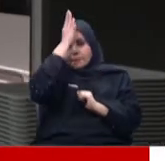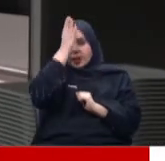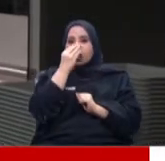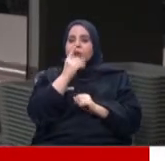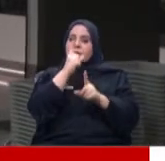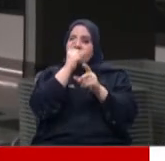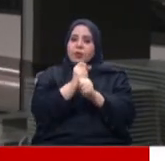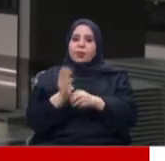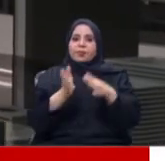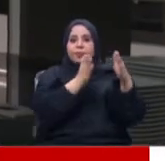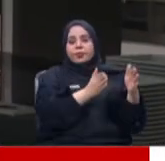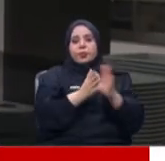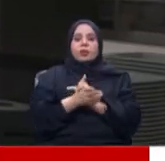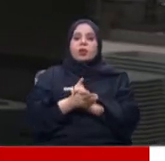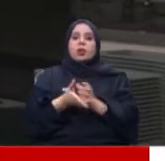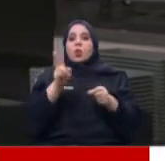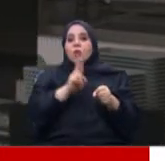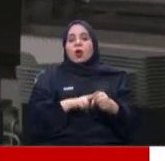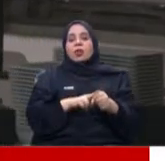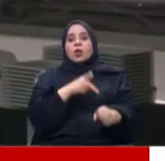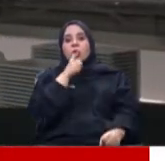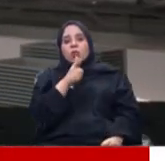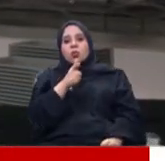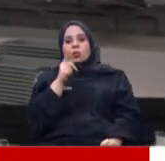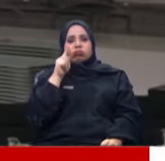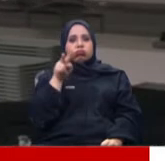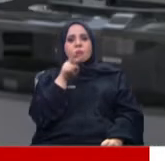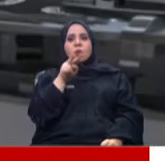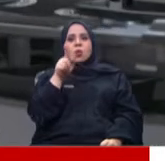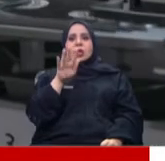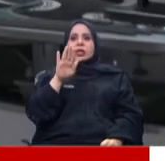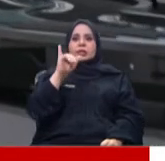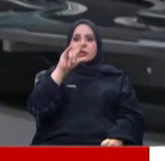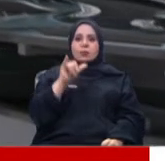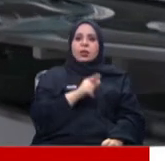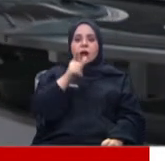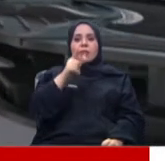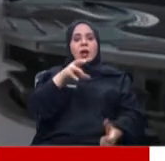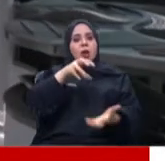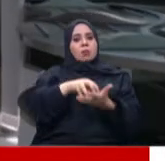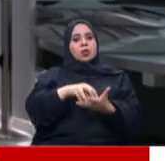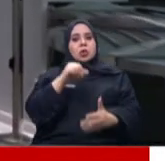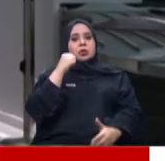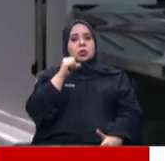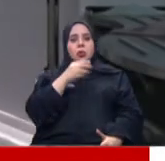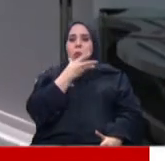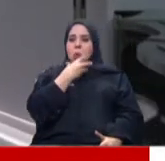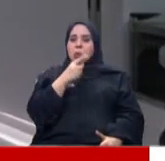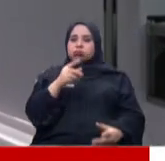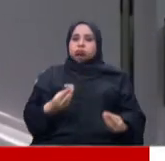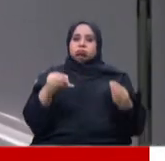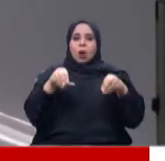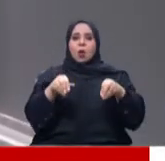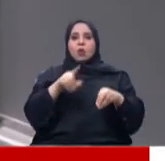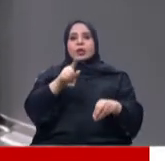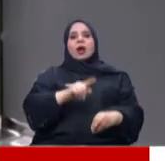جلالة الملك المفدى حفظه الله ورعاه. ولفت السيد سمير ناس إلى أن المطار الجديد يشكل إضافة نوعية